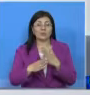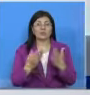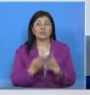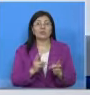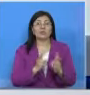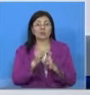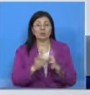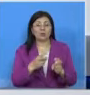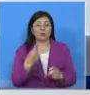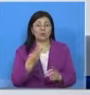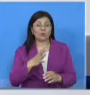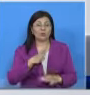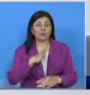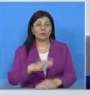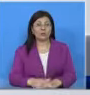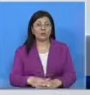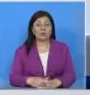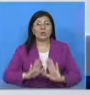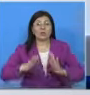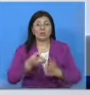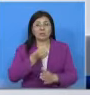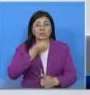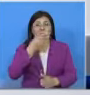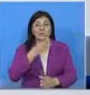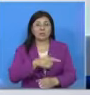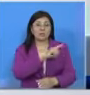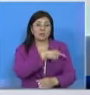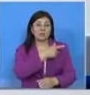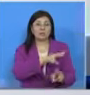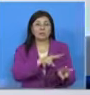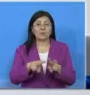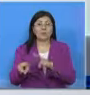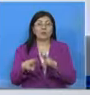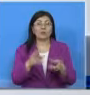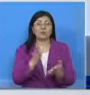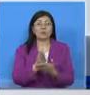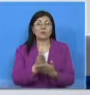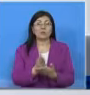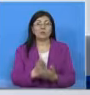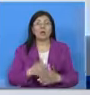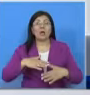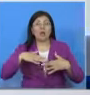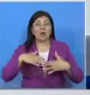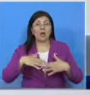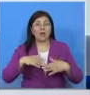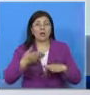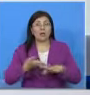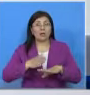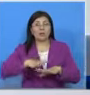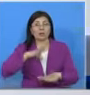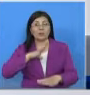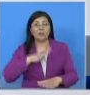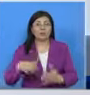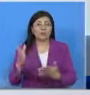өттік, оның бірі көзге жасалды. Жағдайымыз жақсы, дәрігерлердің бақылауында боламыз. Әрине қиындықтар болды, бәрін жеңіп келе